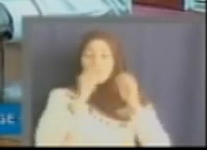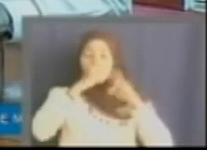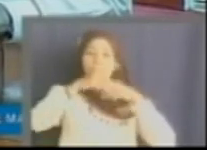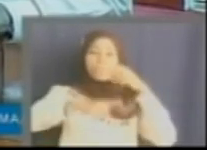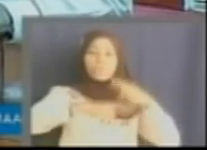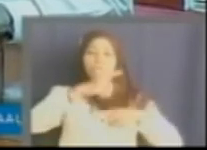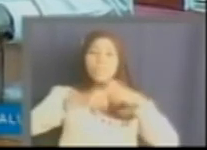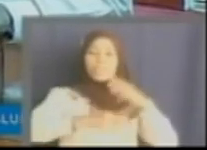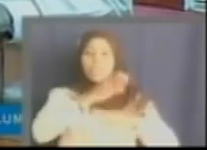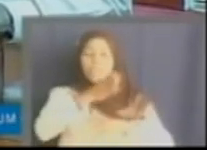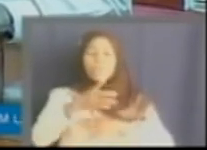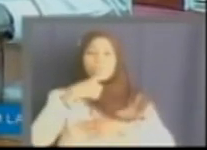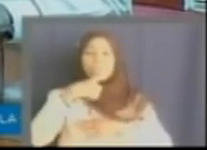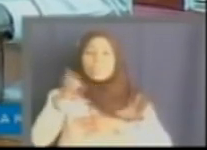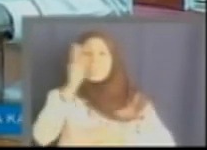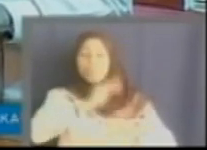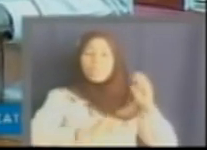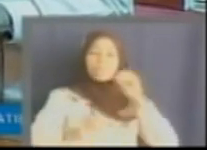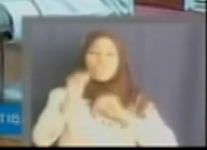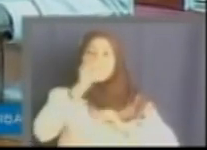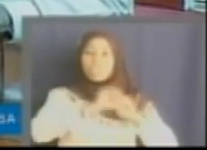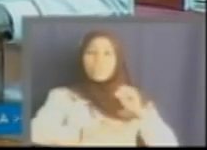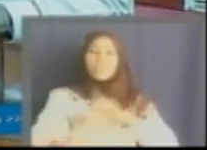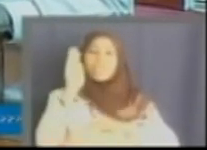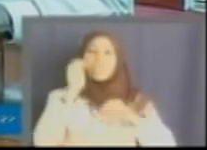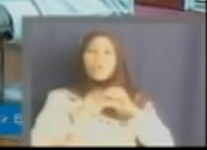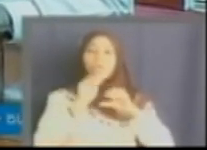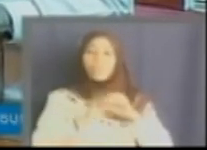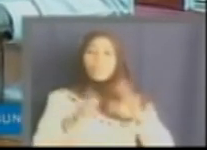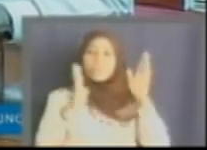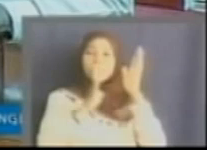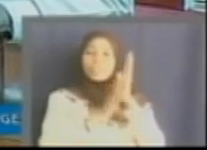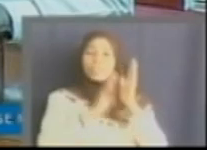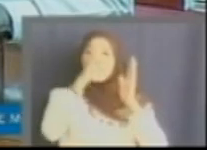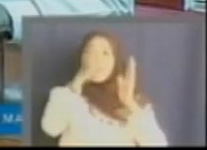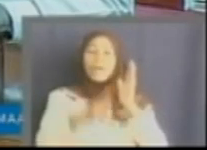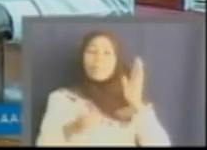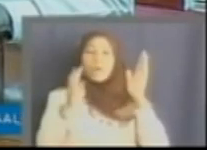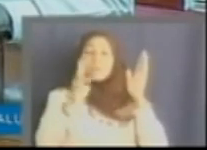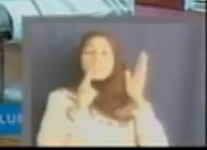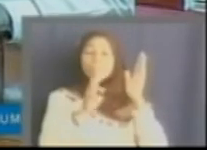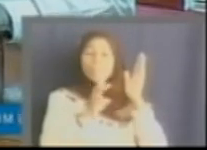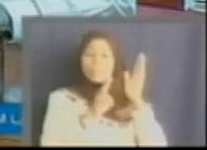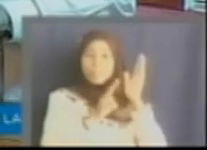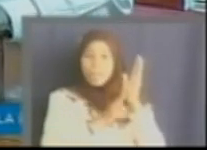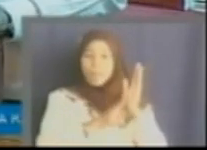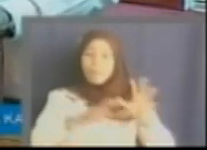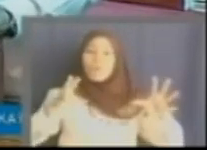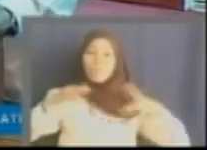ambao kati ya wajumbe hao wajumbe saba wameunga mkono hoja bila ya matatizo yoyote.